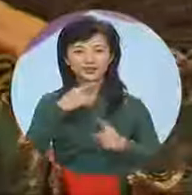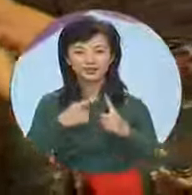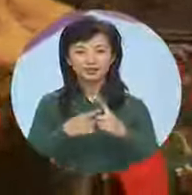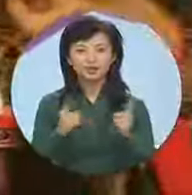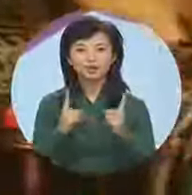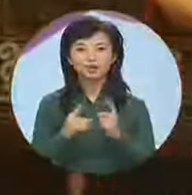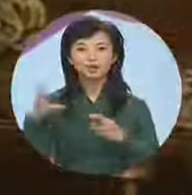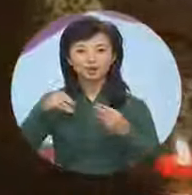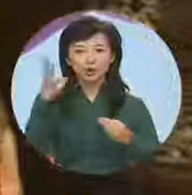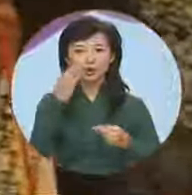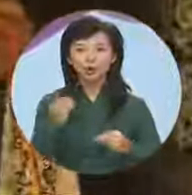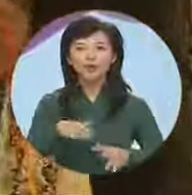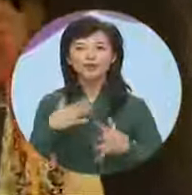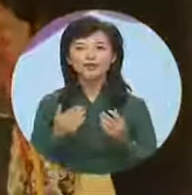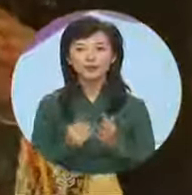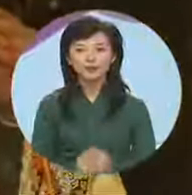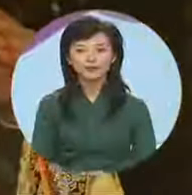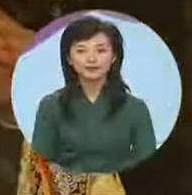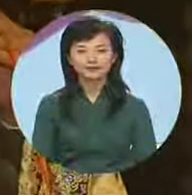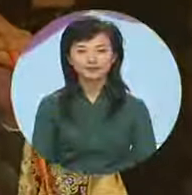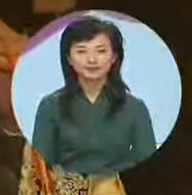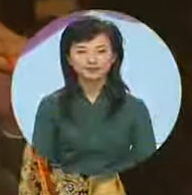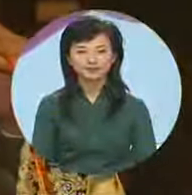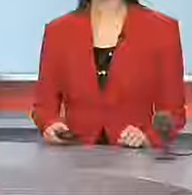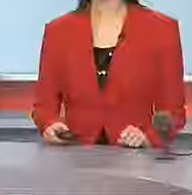对传统文化的热捧北京台报道